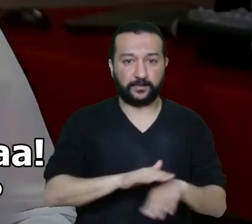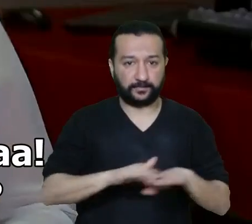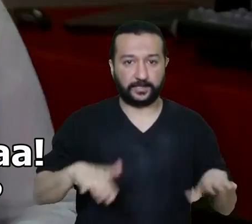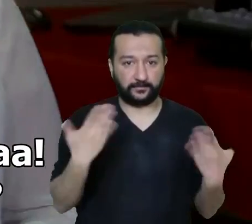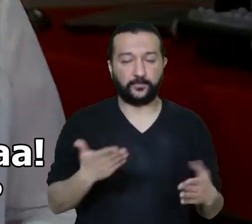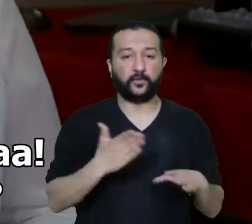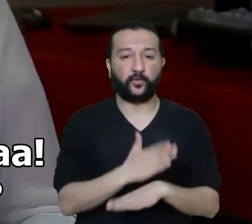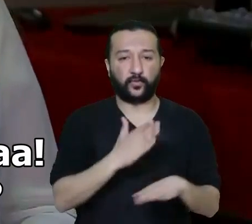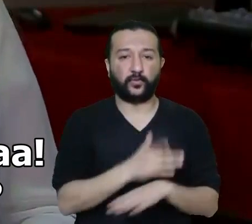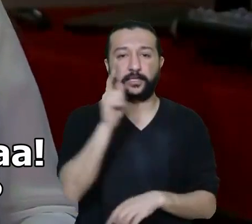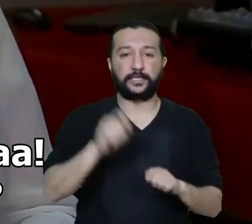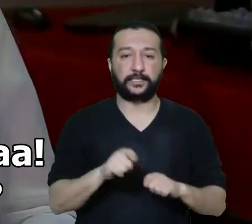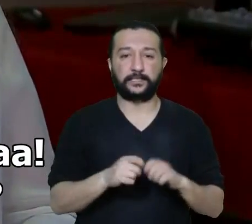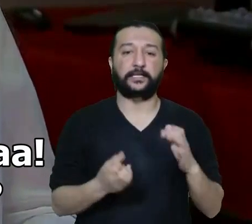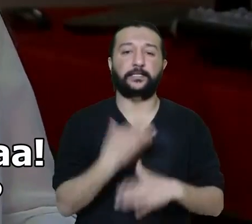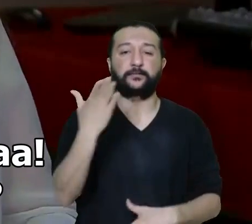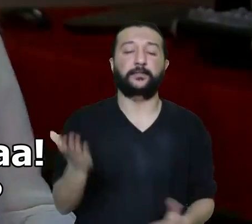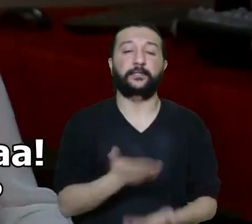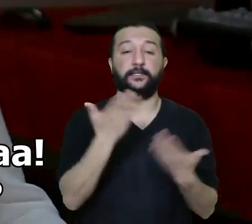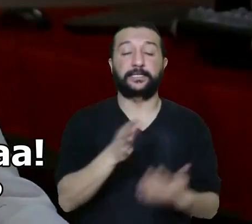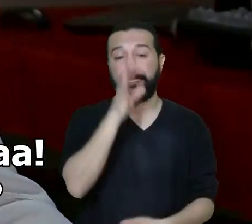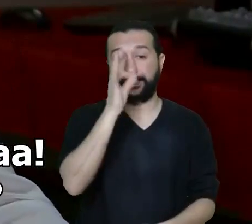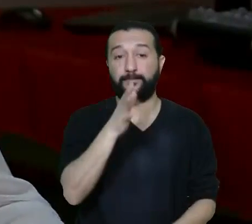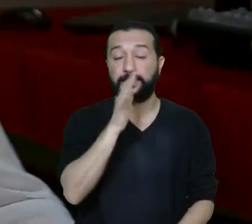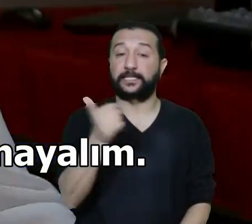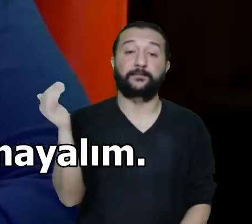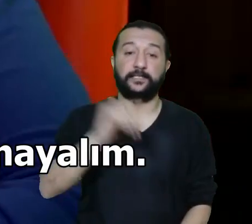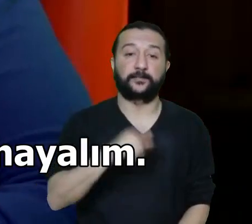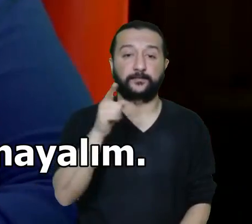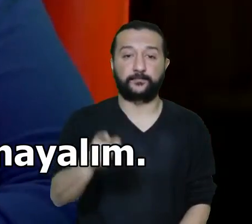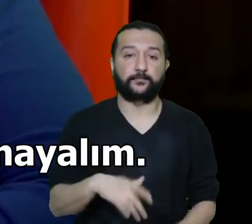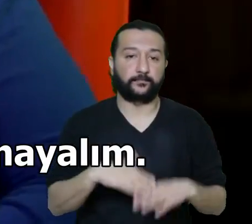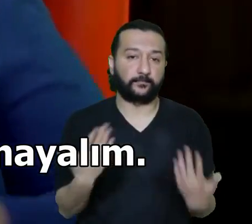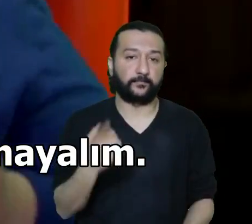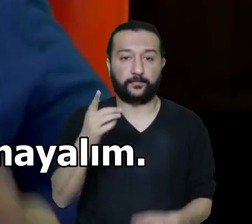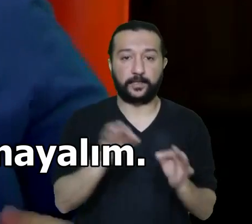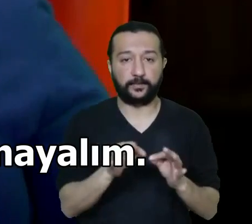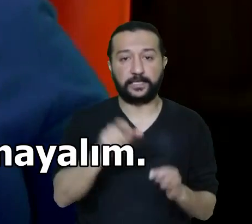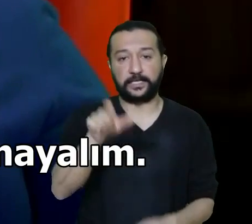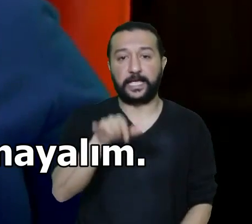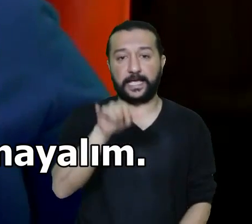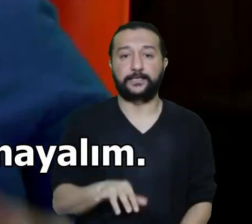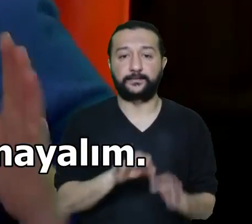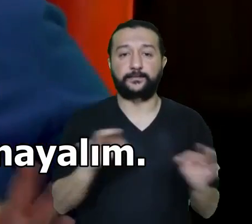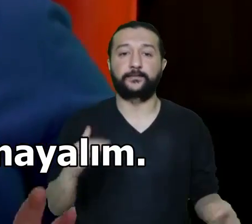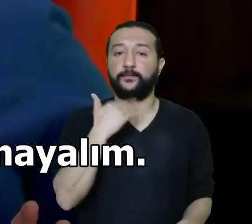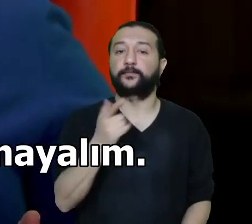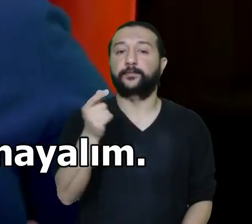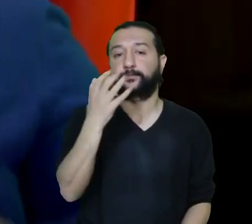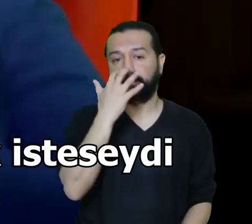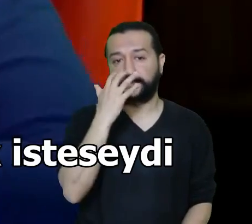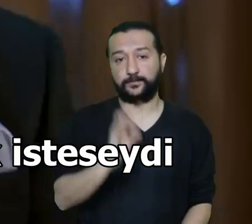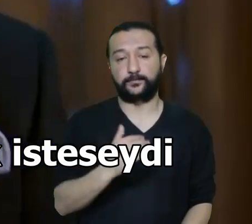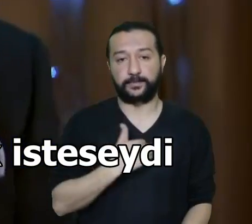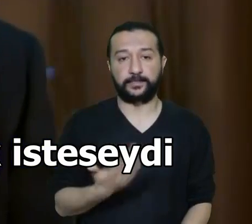mi ya? Doğru, onun işi çıkmıştır. Kim bilir ne zaman gelir. Ama yani Biricik'e haksızlık yapmayalım. Onu bekleyelim